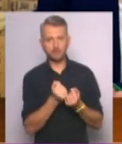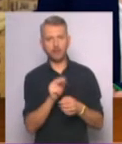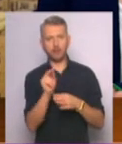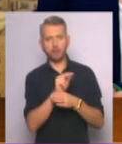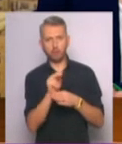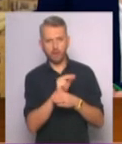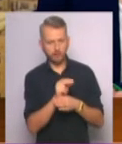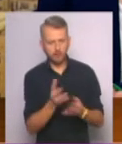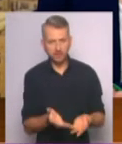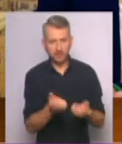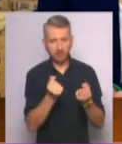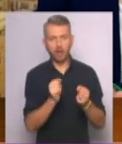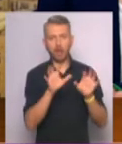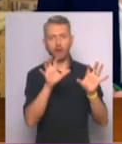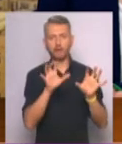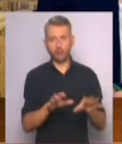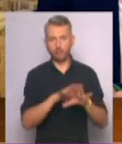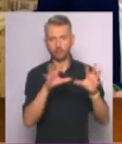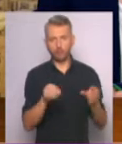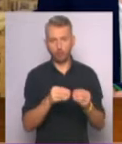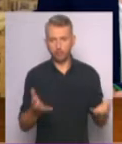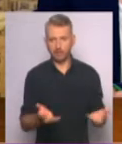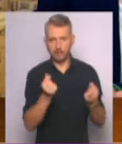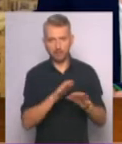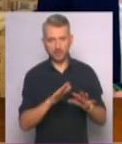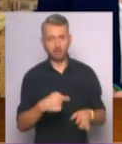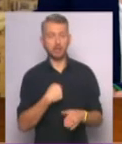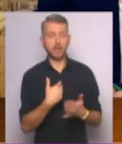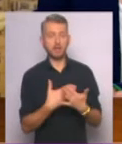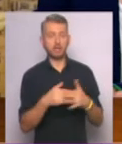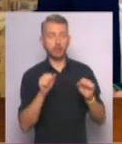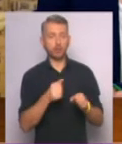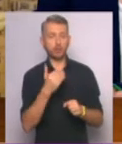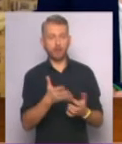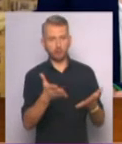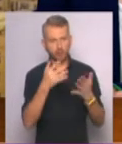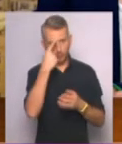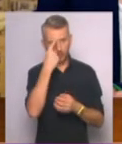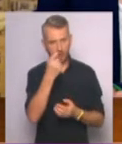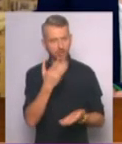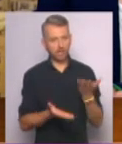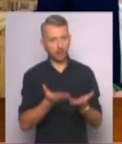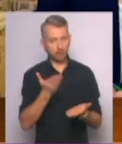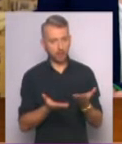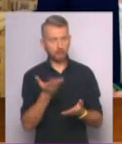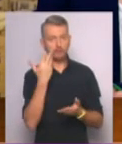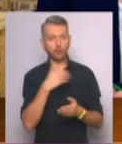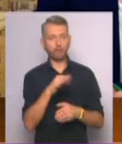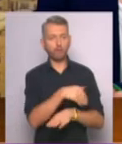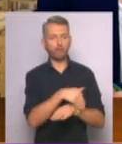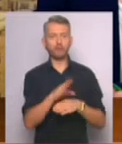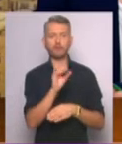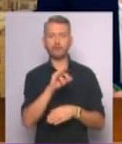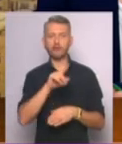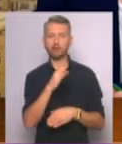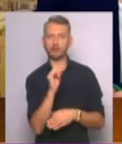підтримали, а закон цього не підтримали. Я, наприклад, можу вам чітко заявити, от якби коли Повільшанський останній